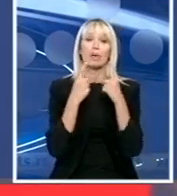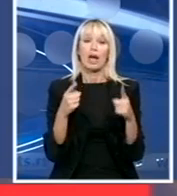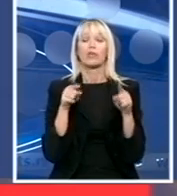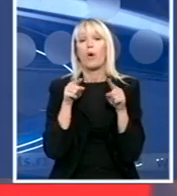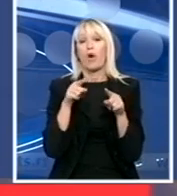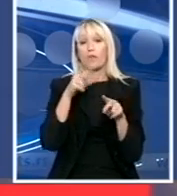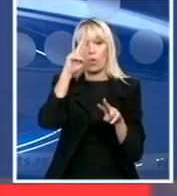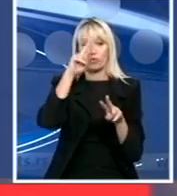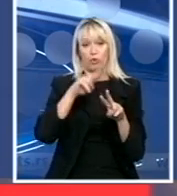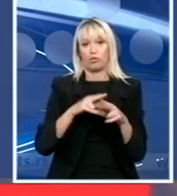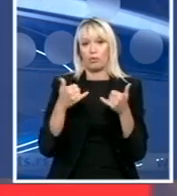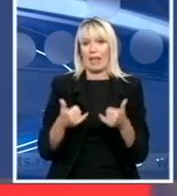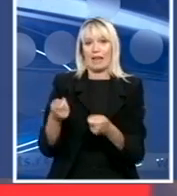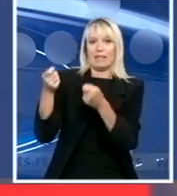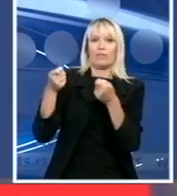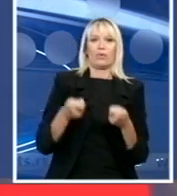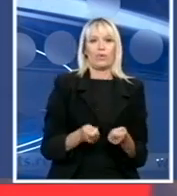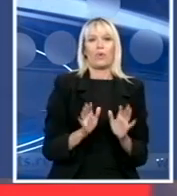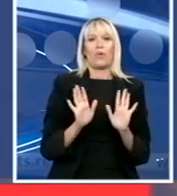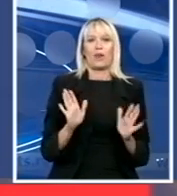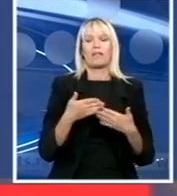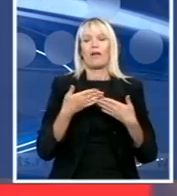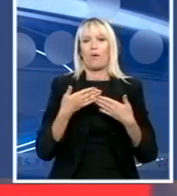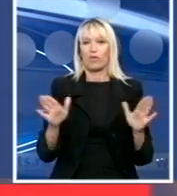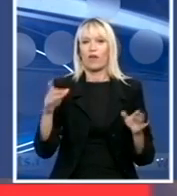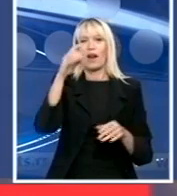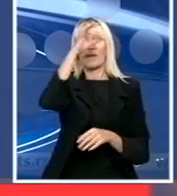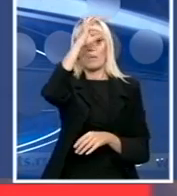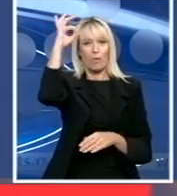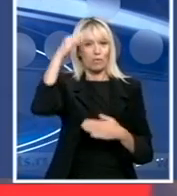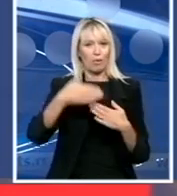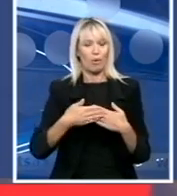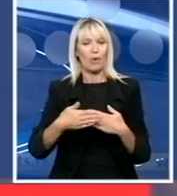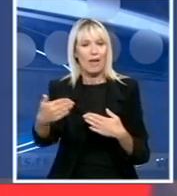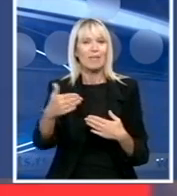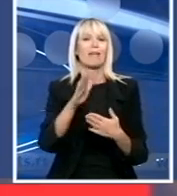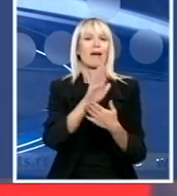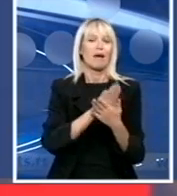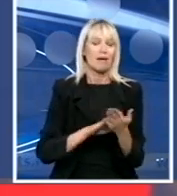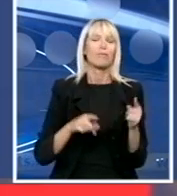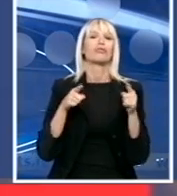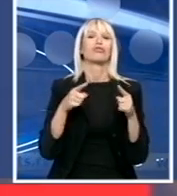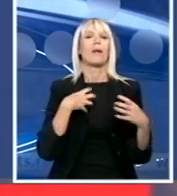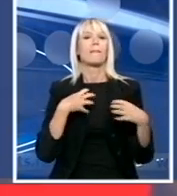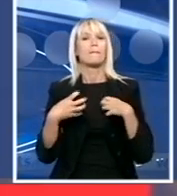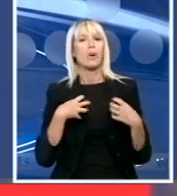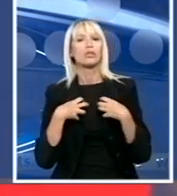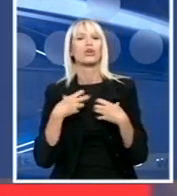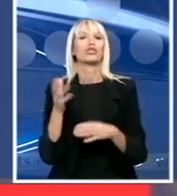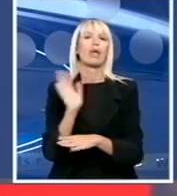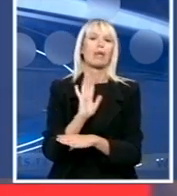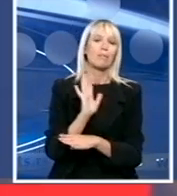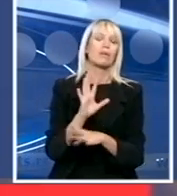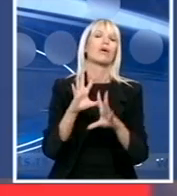koja je danas donesena na kriznom štabu, da od ponedeljka mogu da počnu da rade sve te ustanove gde se